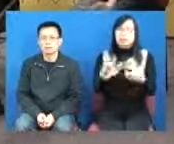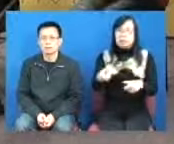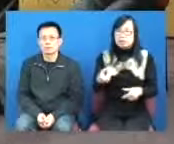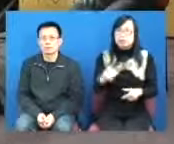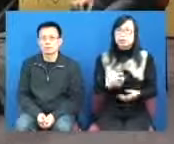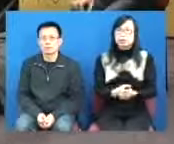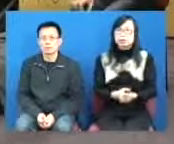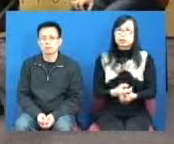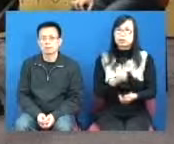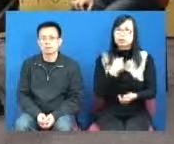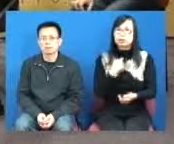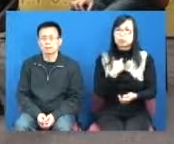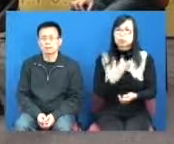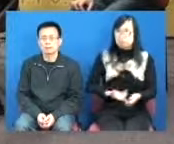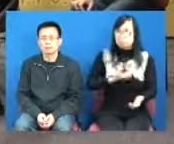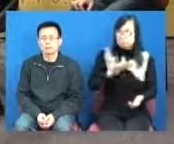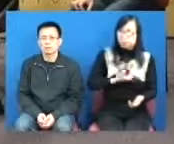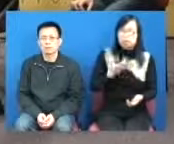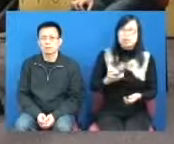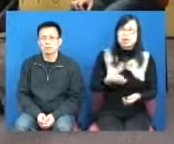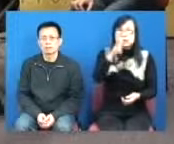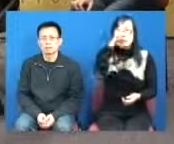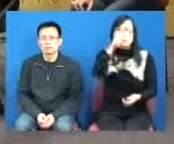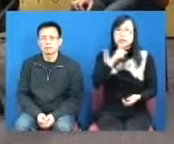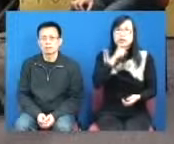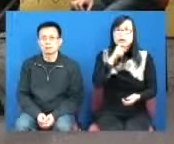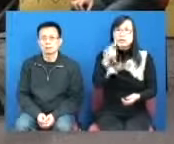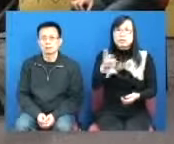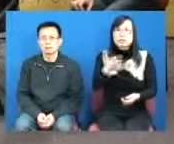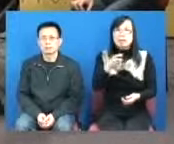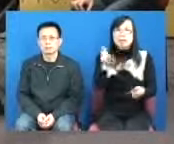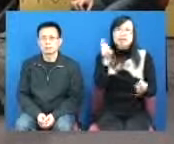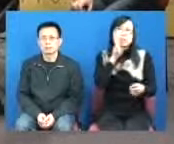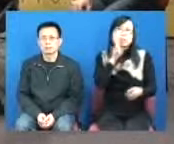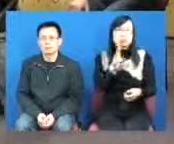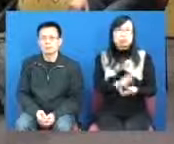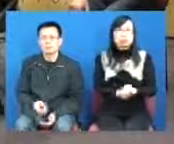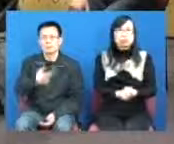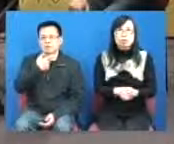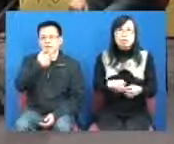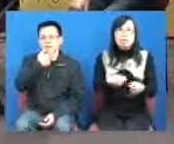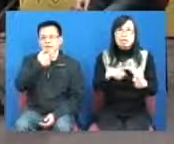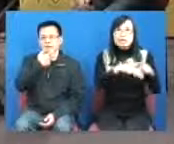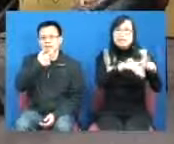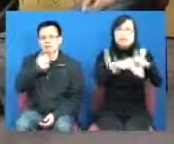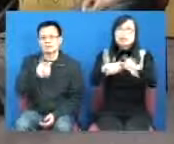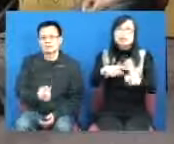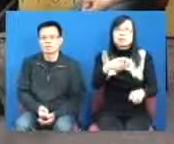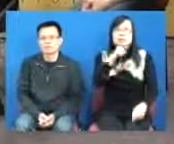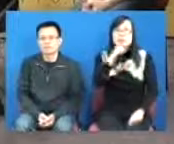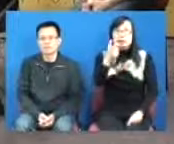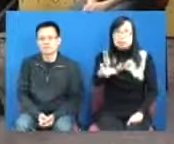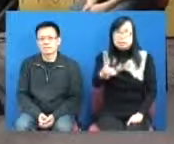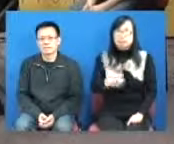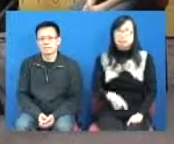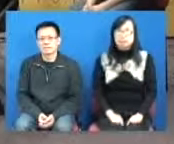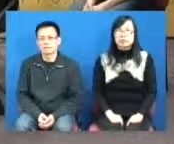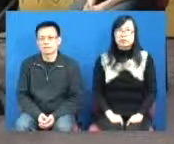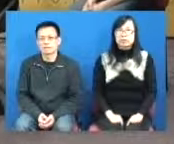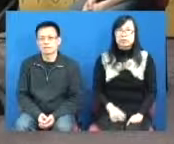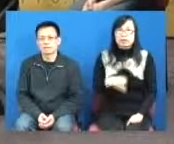最生氣的是政府有錢即是市民有錢不是大家是否同意這又是